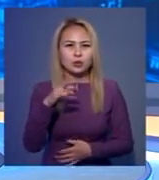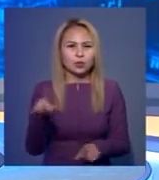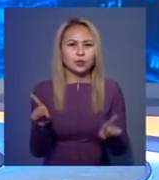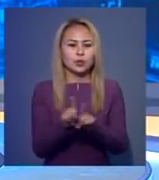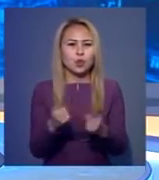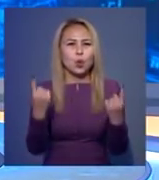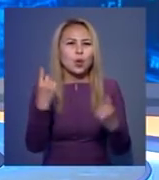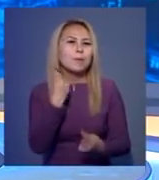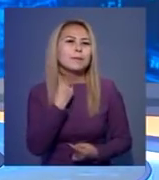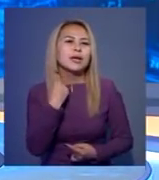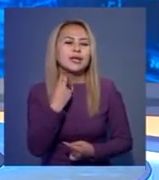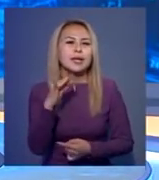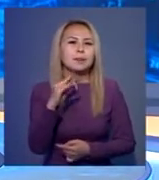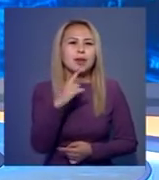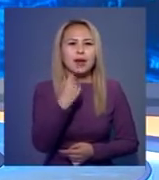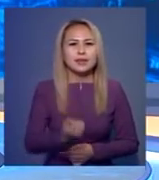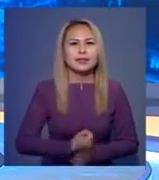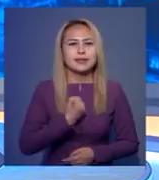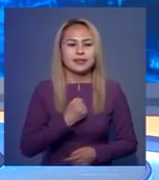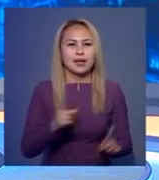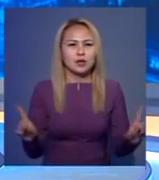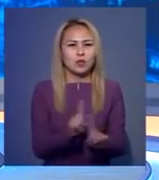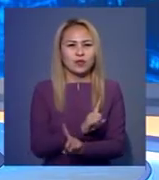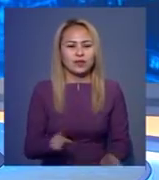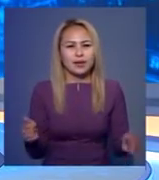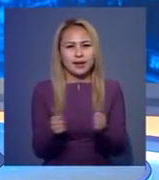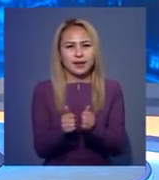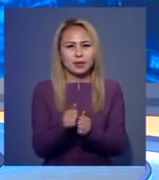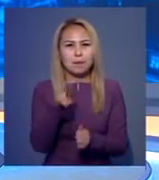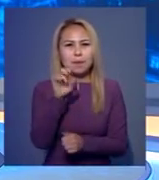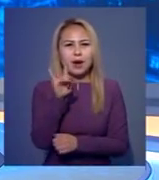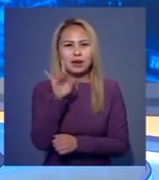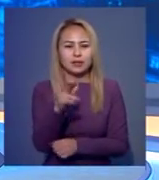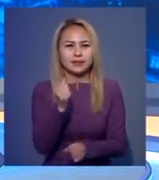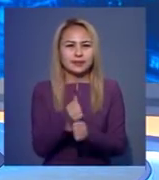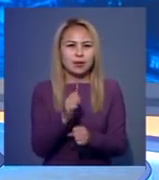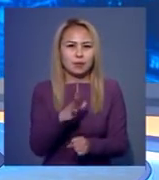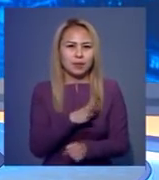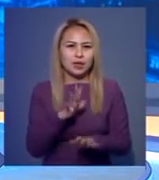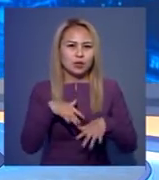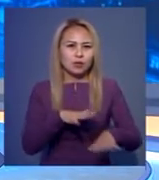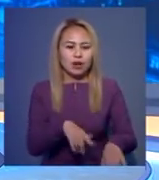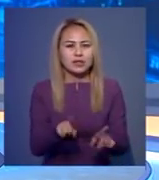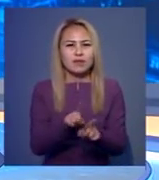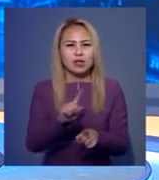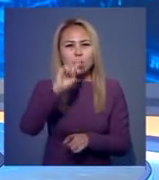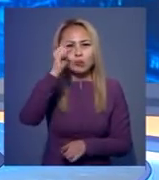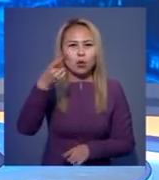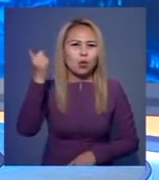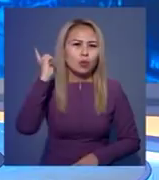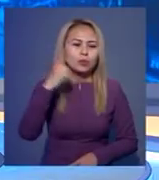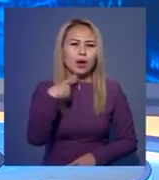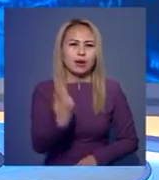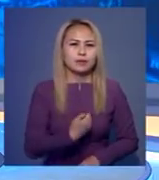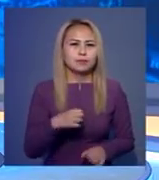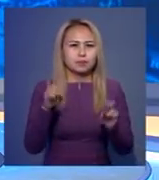шара Ұлыбритания империялық әскерей мұражайы жанындағы паркте ұйымдастырылды. Мұнда екінші дүниежүзілік соғыс кезінде қайтыс болған кеңес